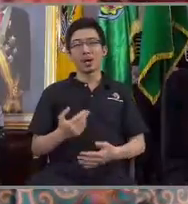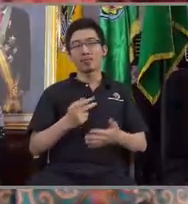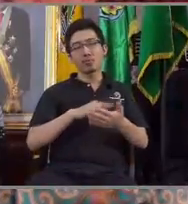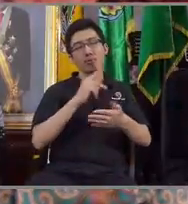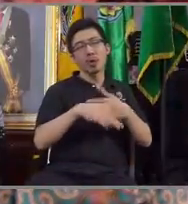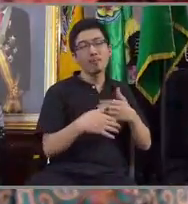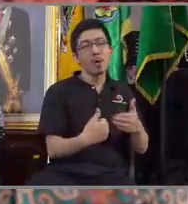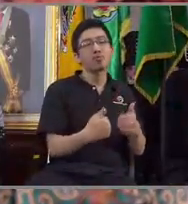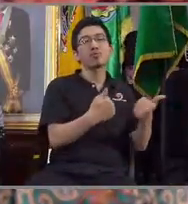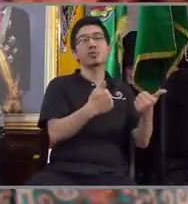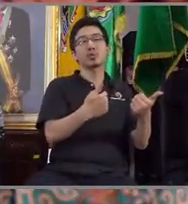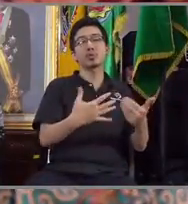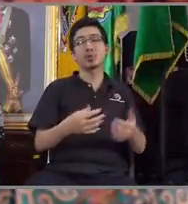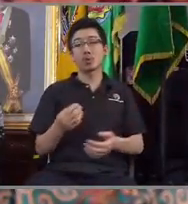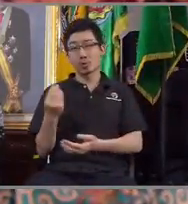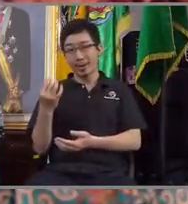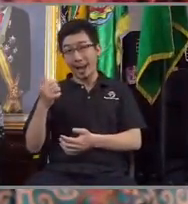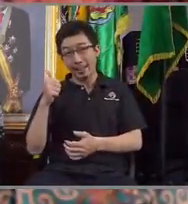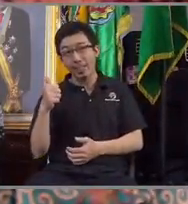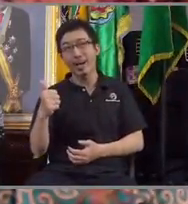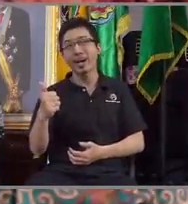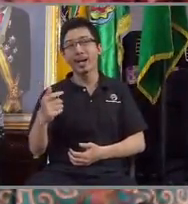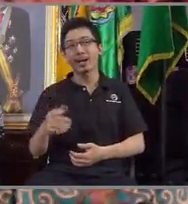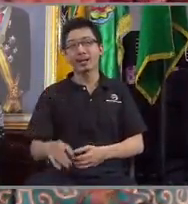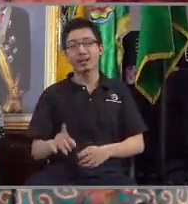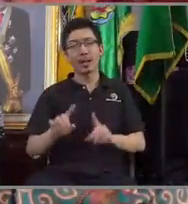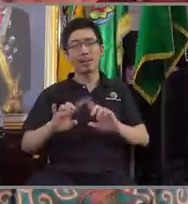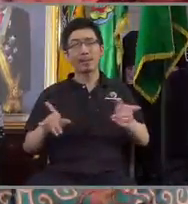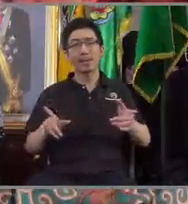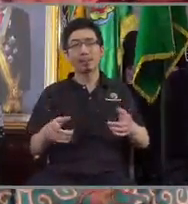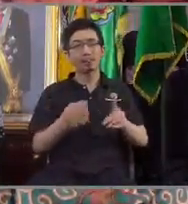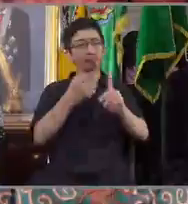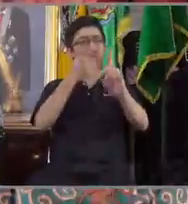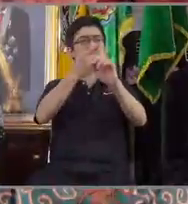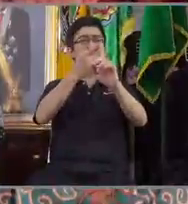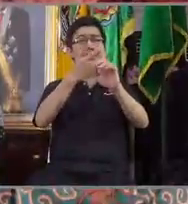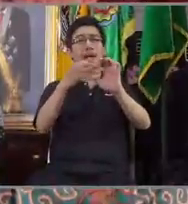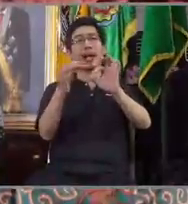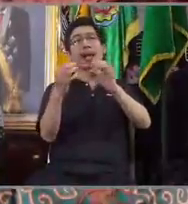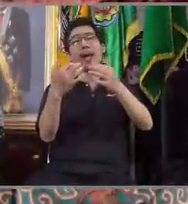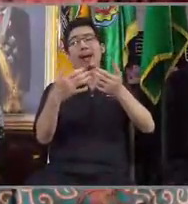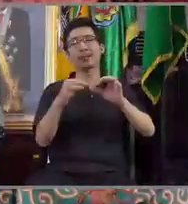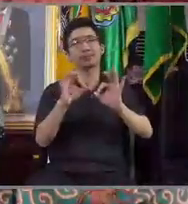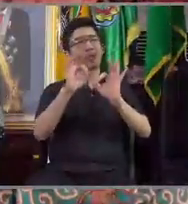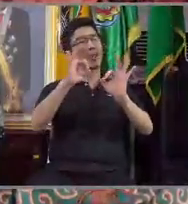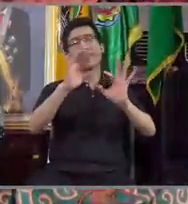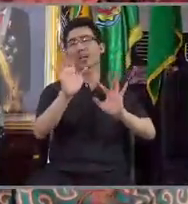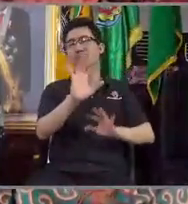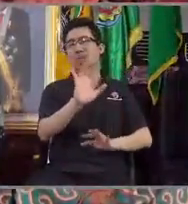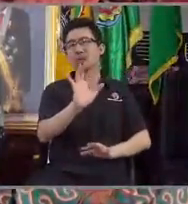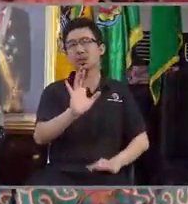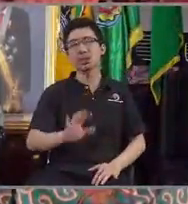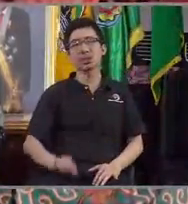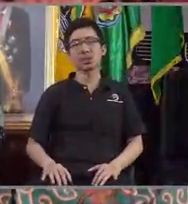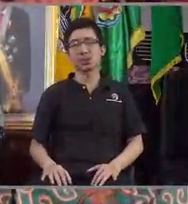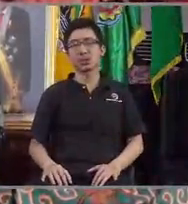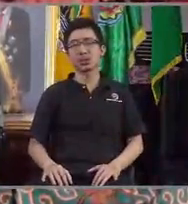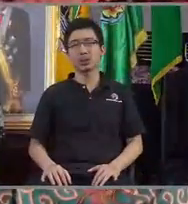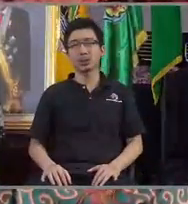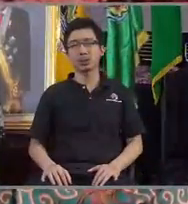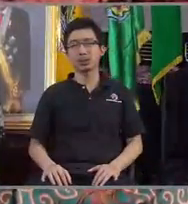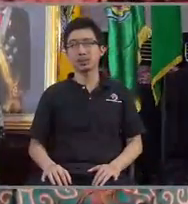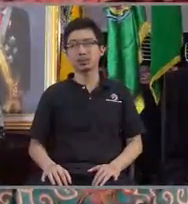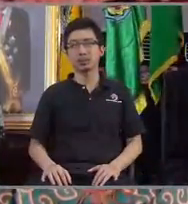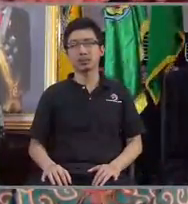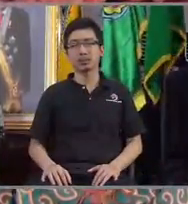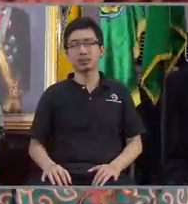tersedia tetapi kemudian tidak tepat sasaran apa yang diancamkan pak gubernur tempo lalu soal